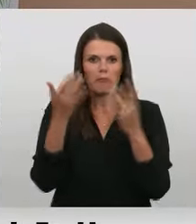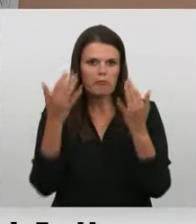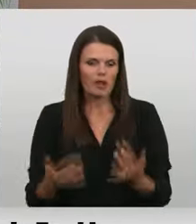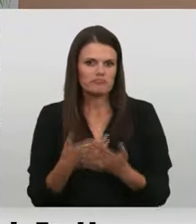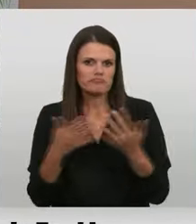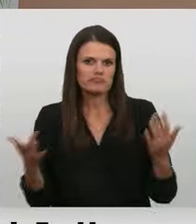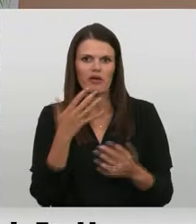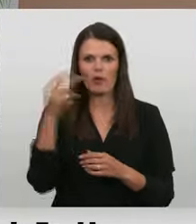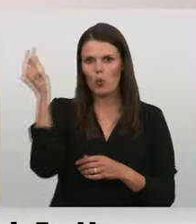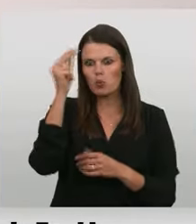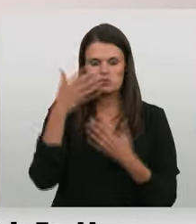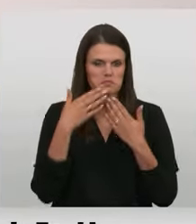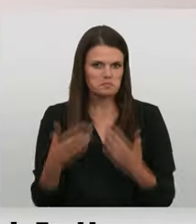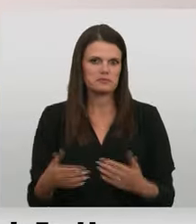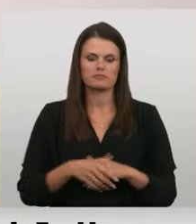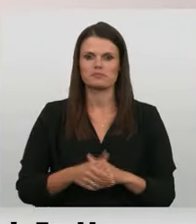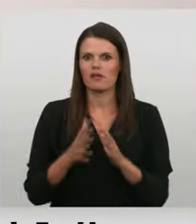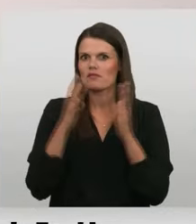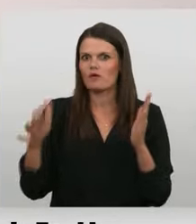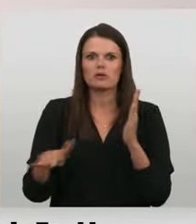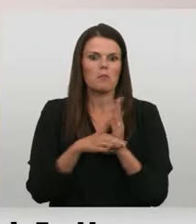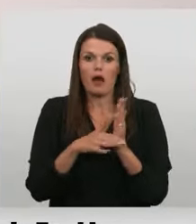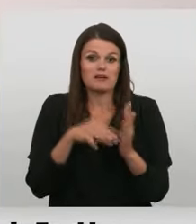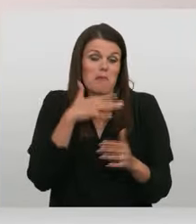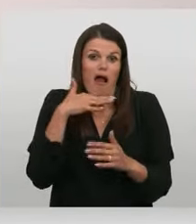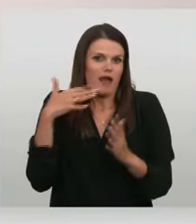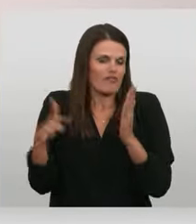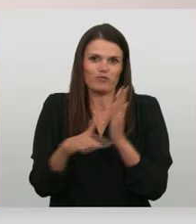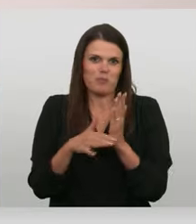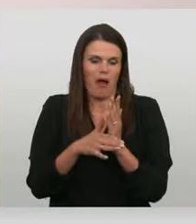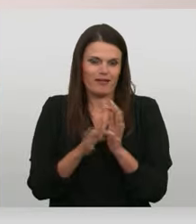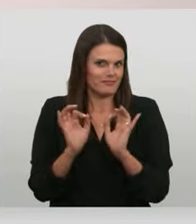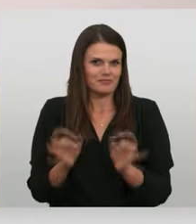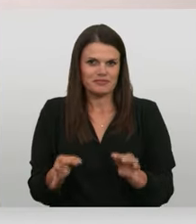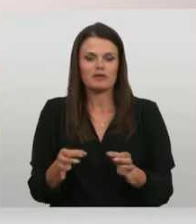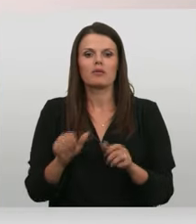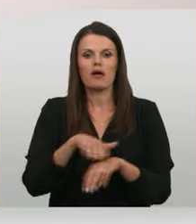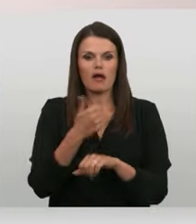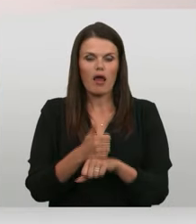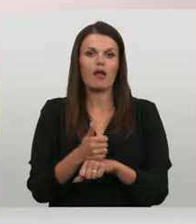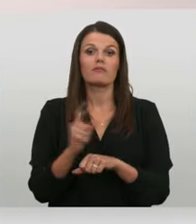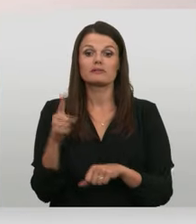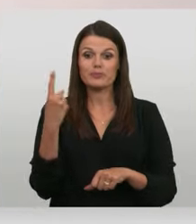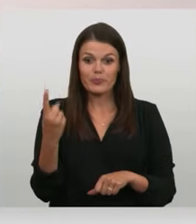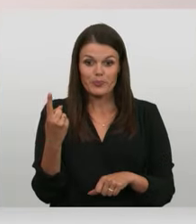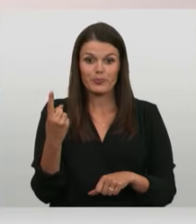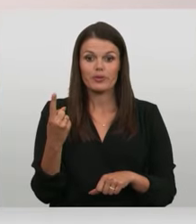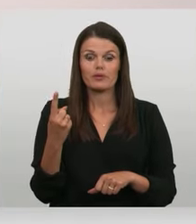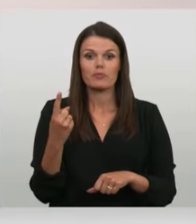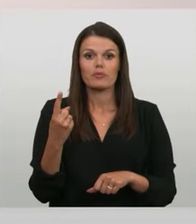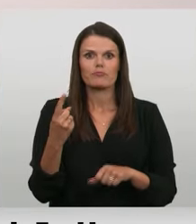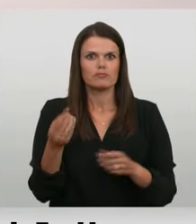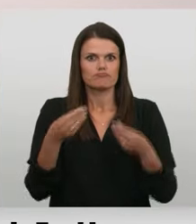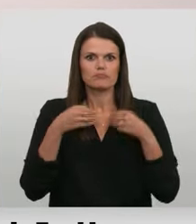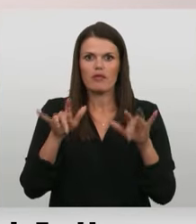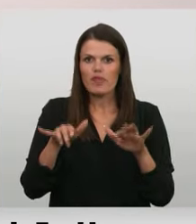pasākumus, valodas kursus. Daudz palīdzība, pārāk daudz, es domāju, jā. Galvenais pirmā štadātori,